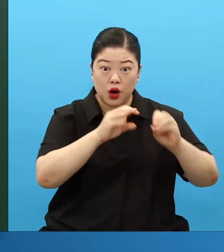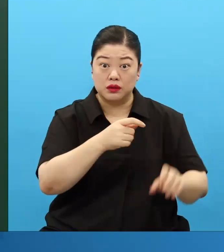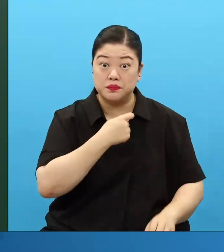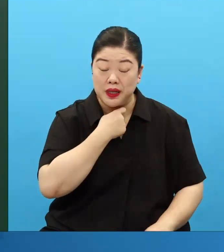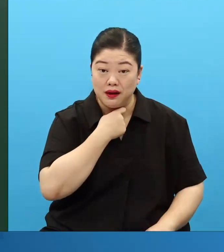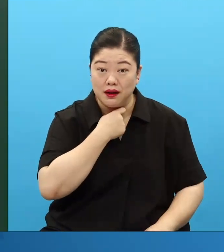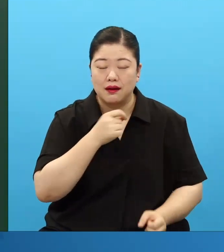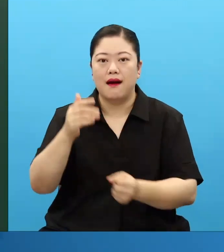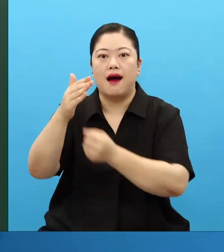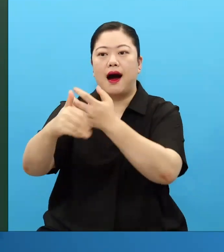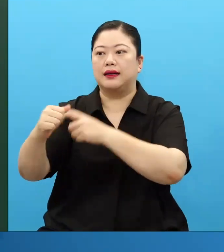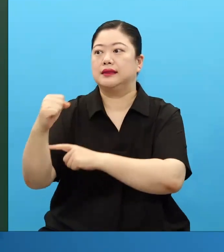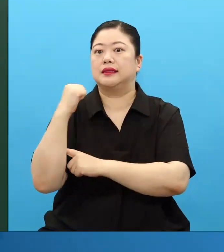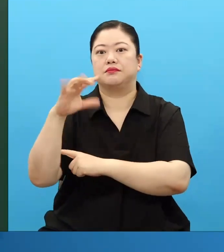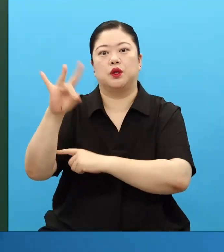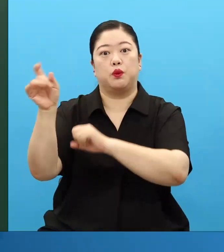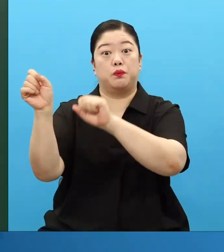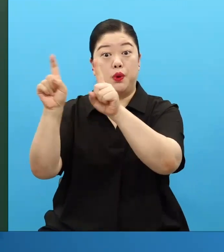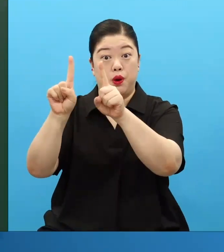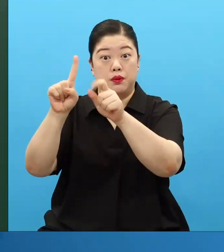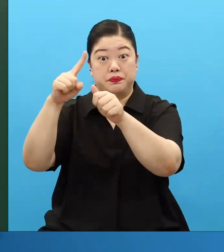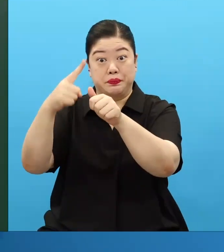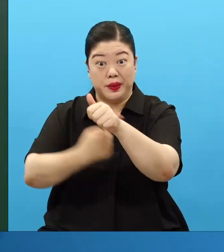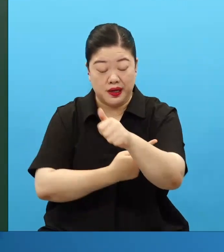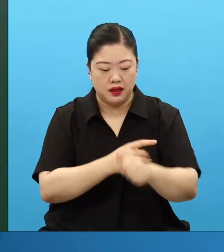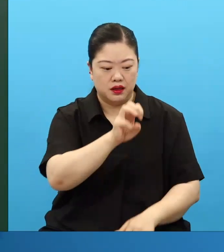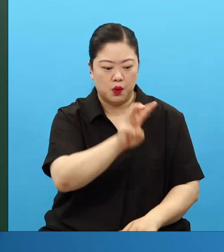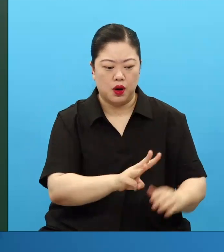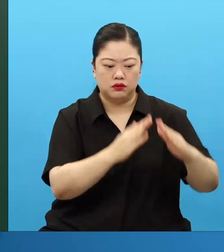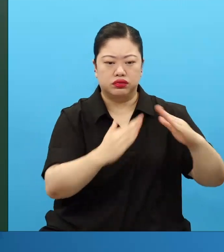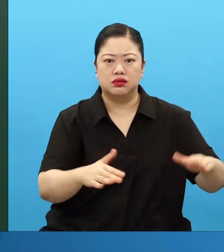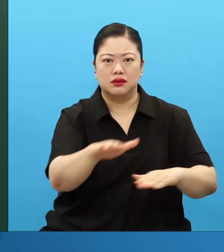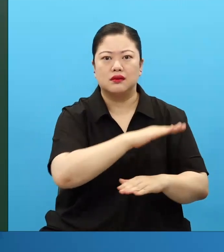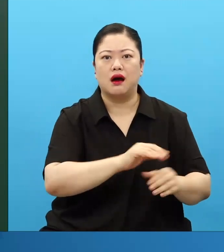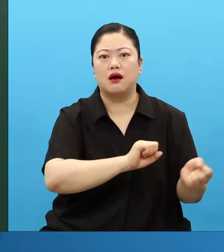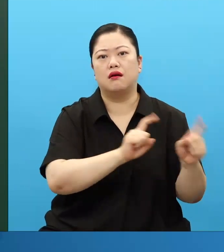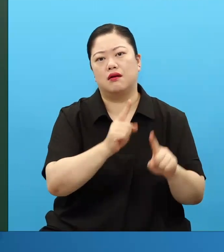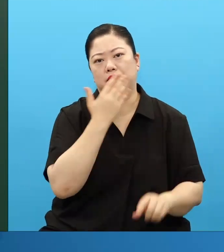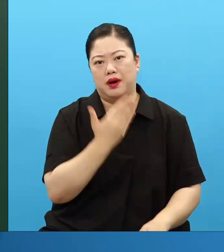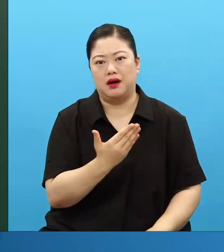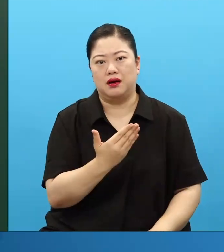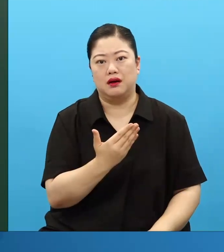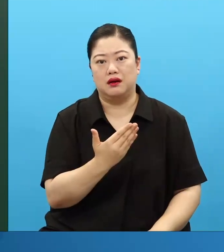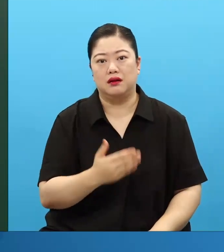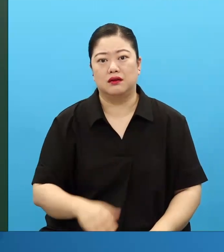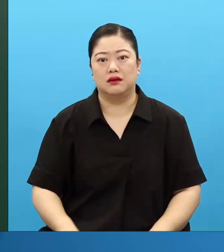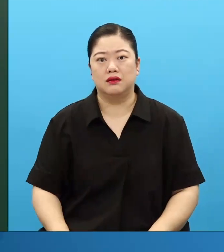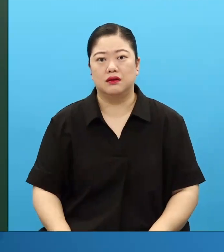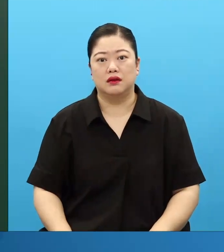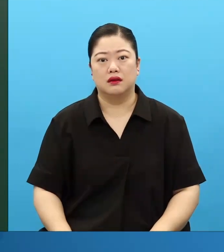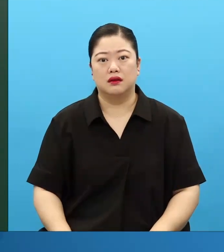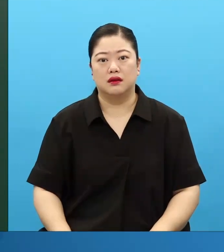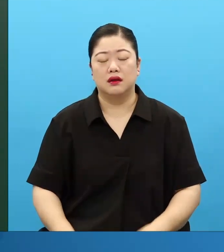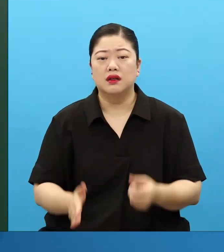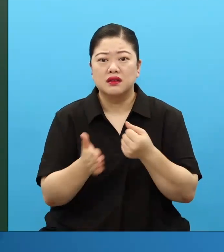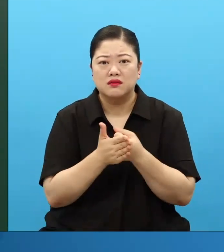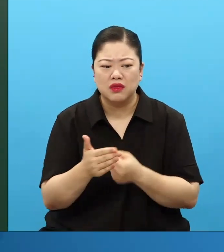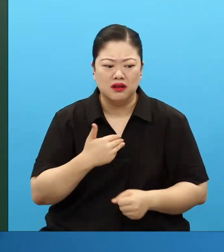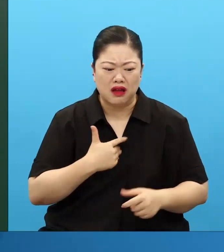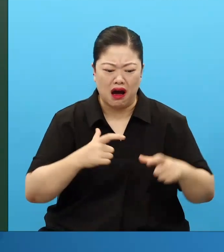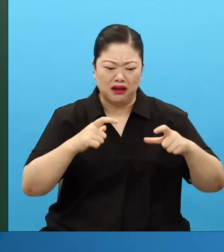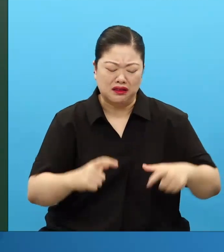사람들이 기도할 수 있는 기도의 뜰. 이게 처음부터 주신 The 거예요. courtyard of the Gentiles, the courtyard of the children, and a courtyard of prayer where the sick